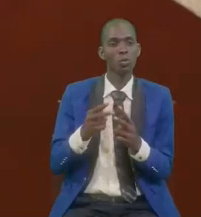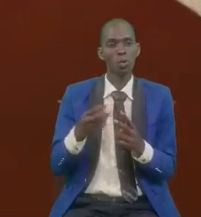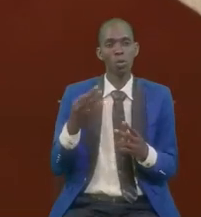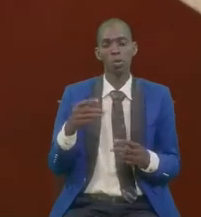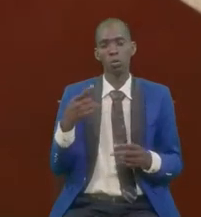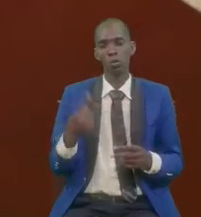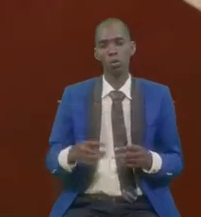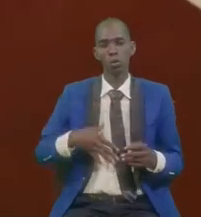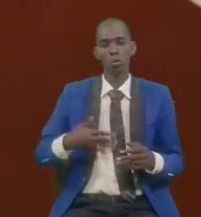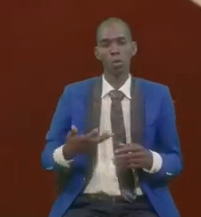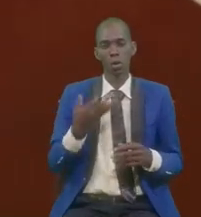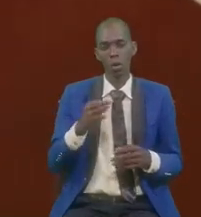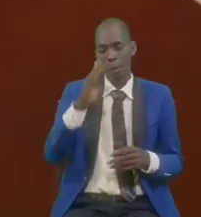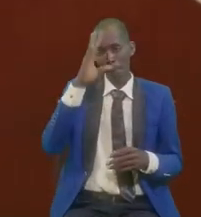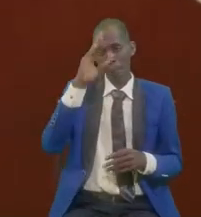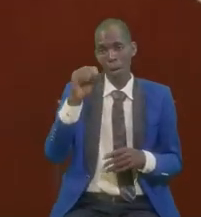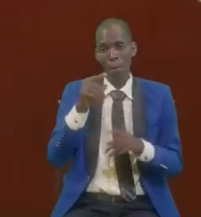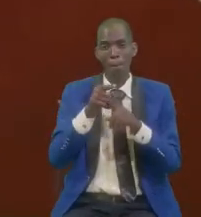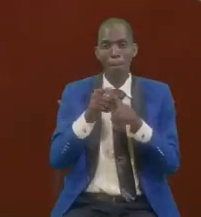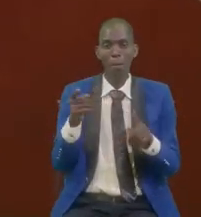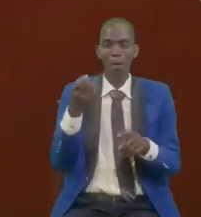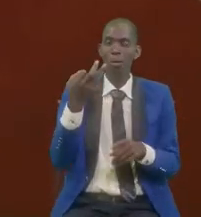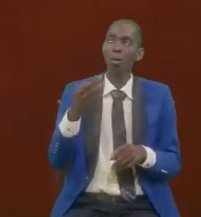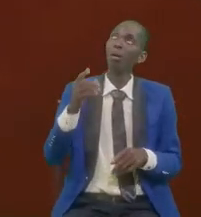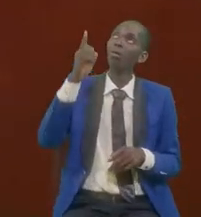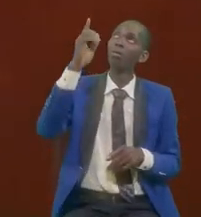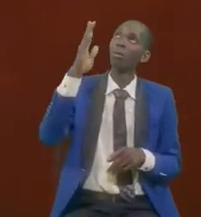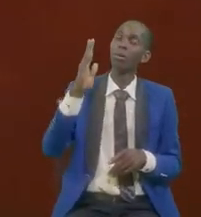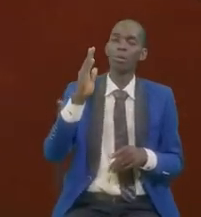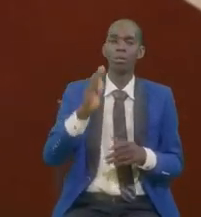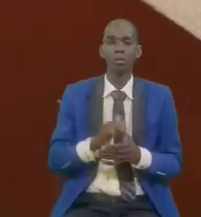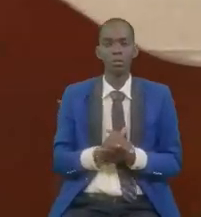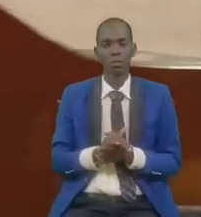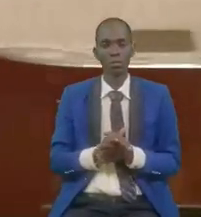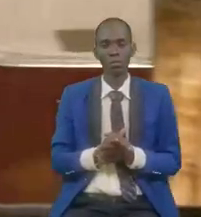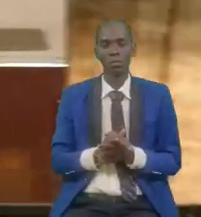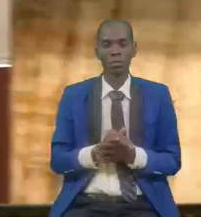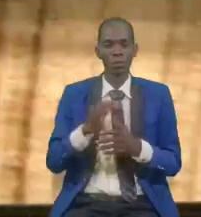l'homme, mais de Dieu.